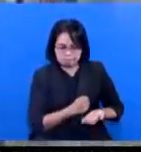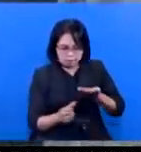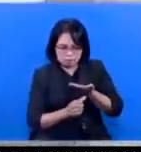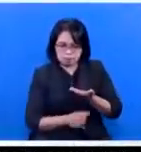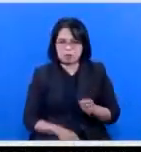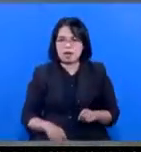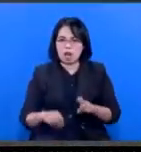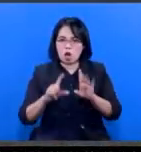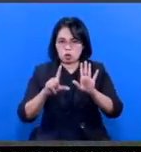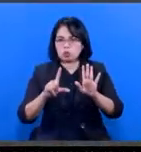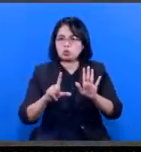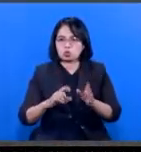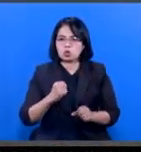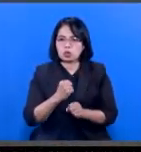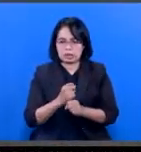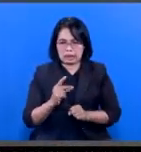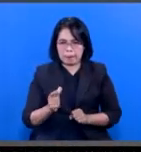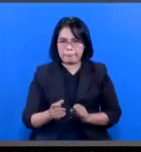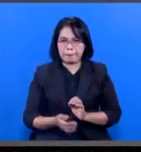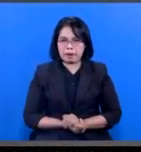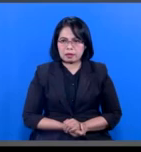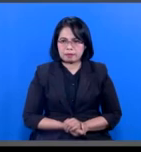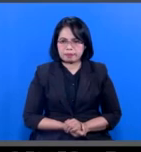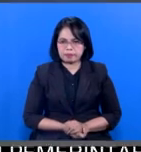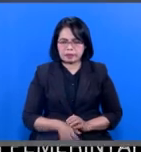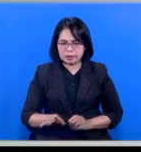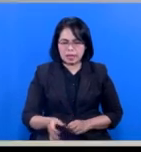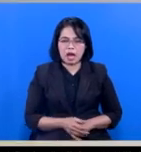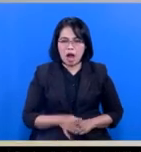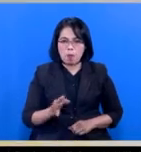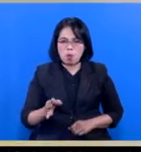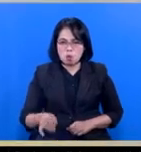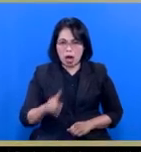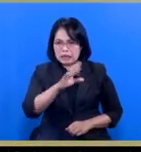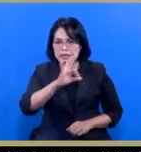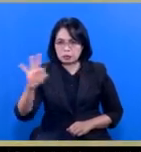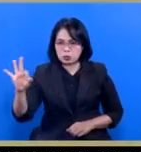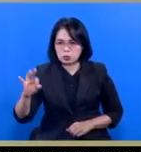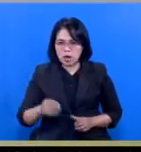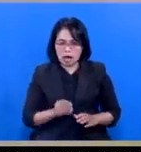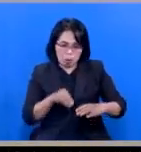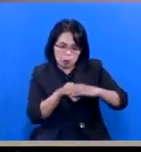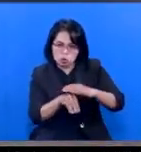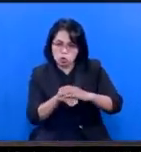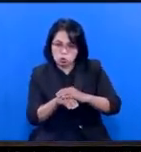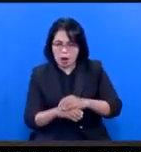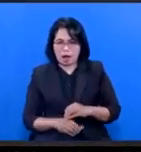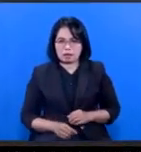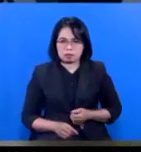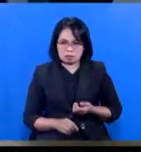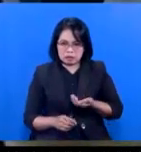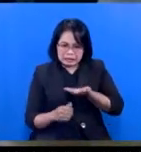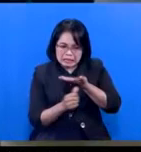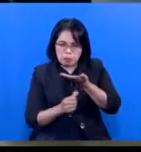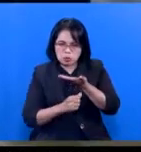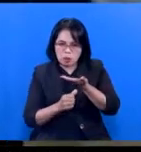gram. Di kawasan wisata Kepulauan Seribu Jakarta, BNN menggagalkan penyelundupan 400 kg sabu-sabu. Tiga